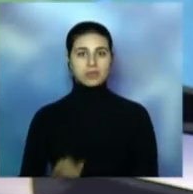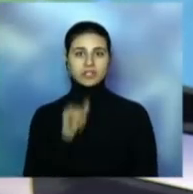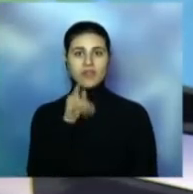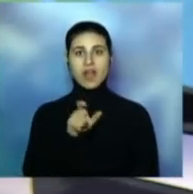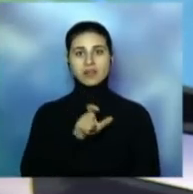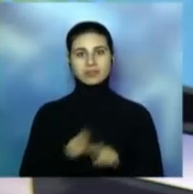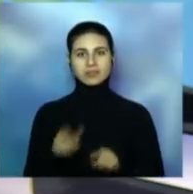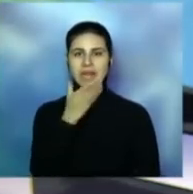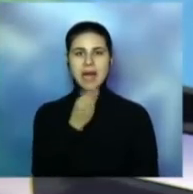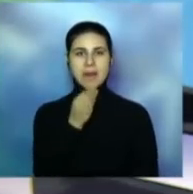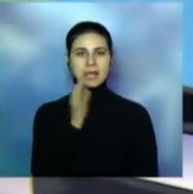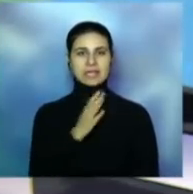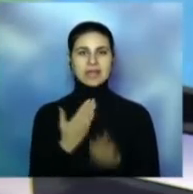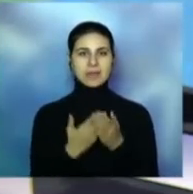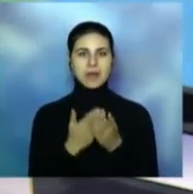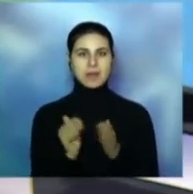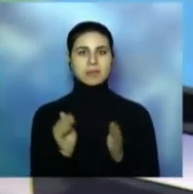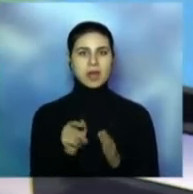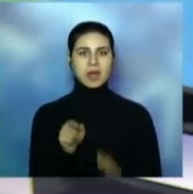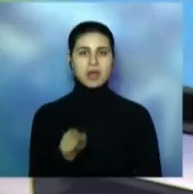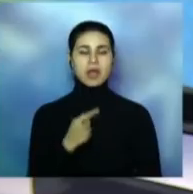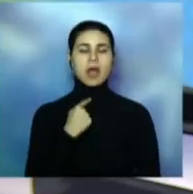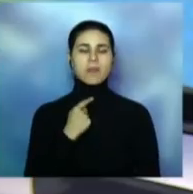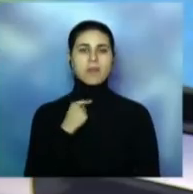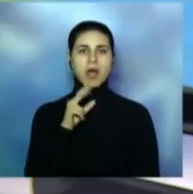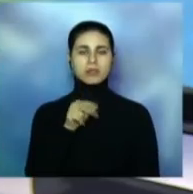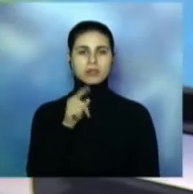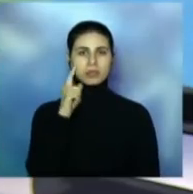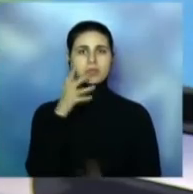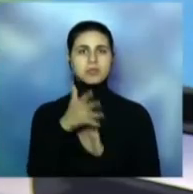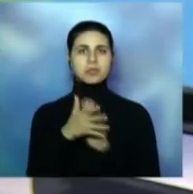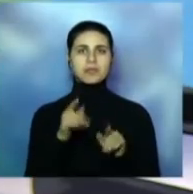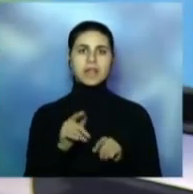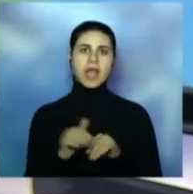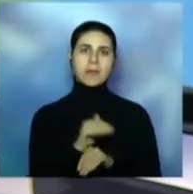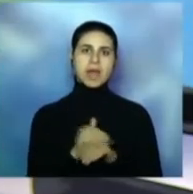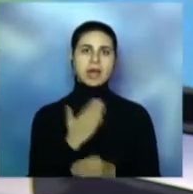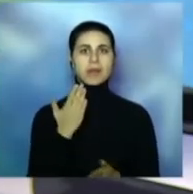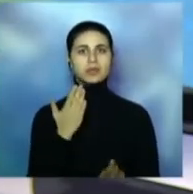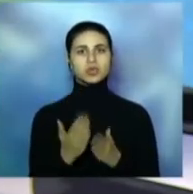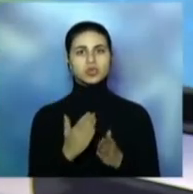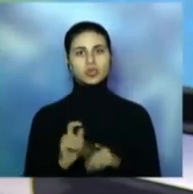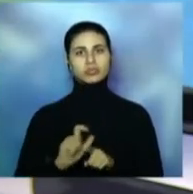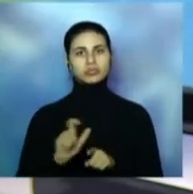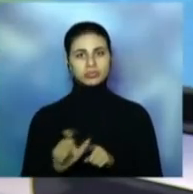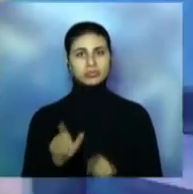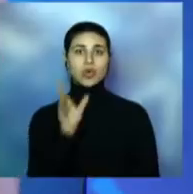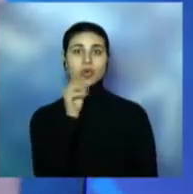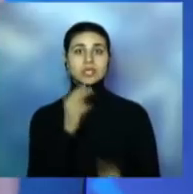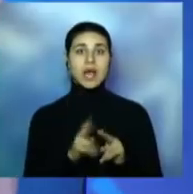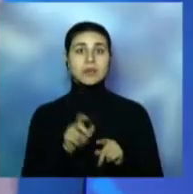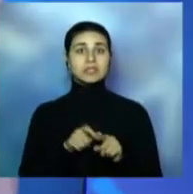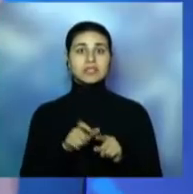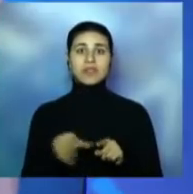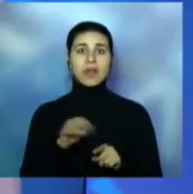გავხარ, შეუშნო რო უთხრა თვეების ბავშვს, ინტონაციის მიხედვით ის გრძნობს შენ ეფერები თუ აგრესია გაქვს მის მიმართ. მაშინაც კი როდესაც ამ სიტყვების